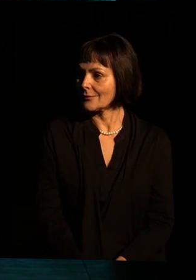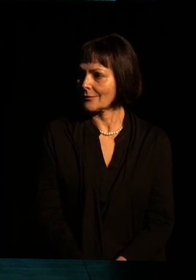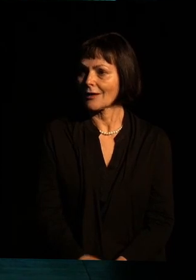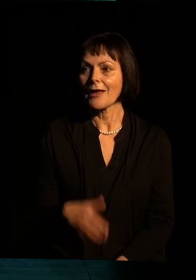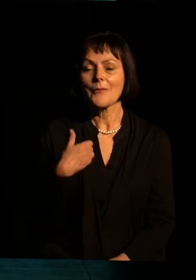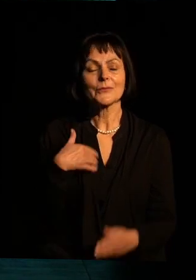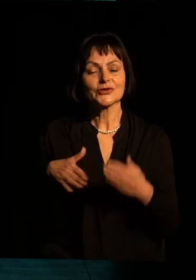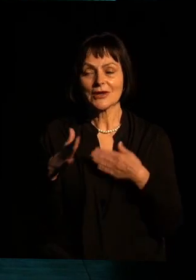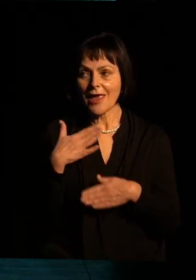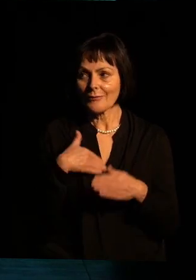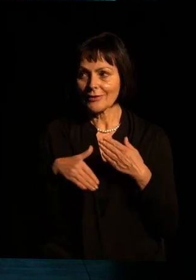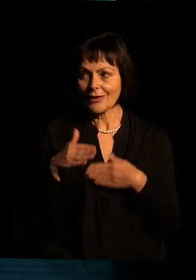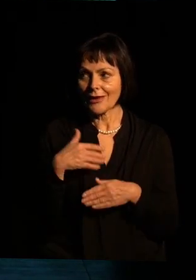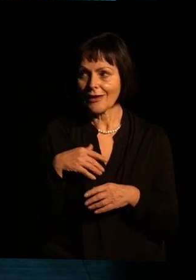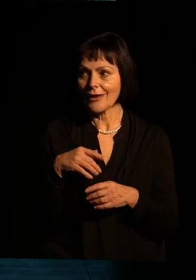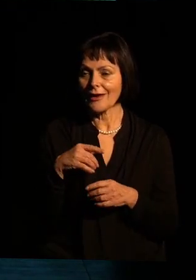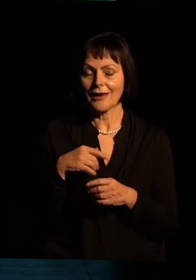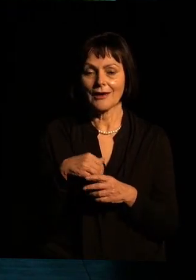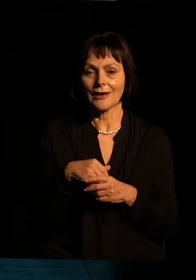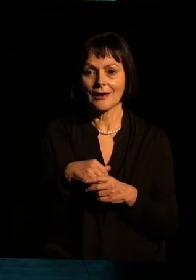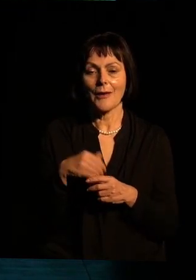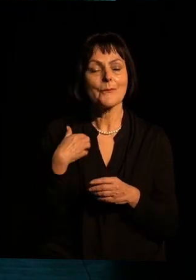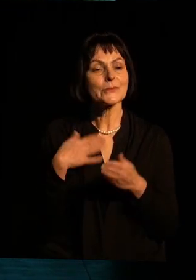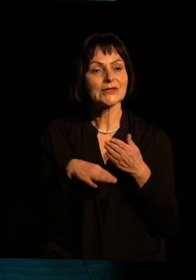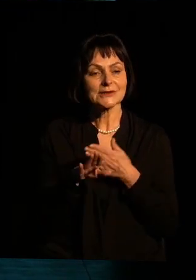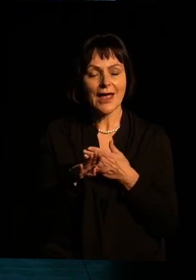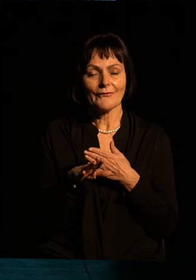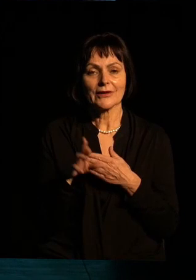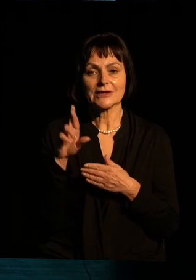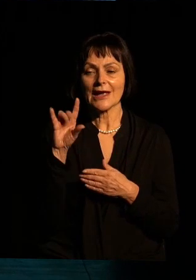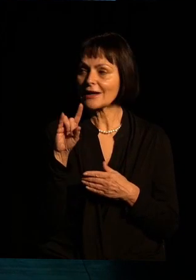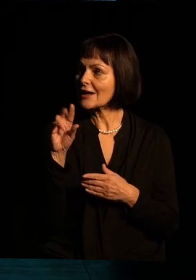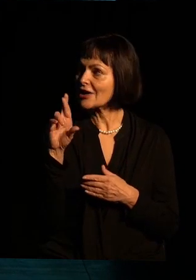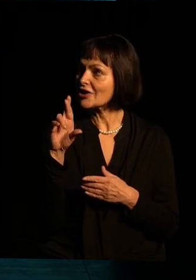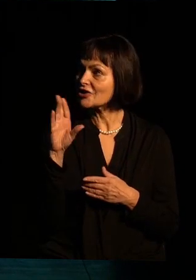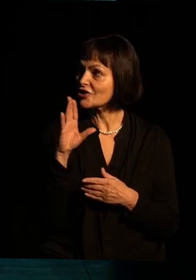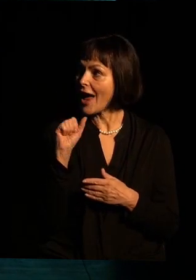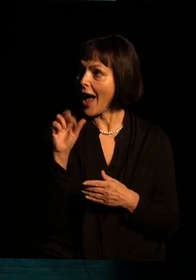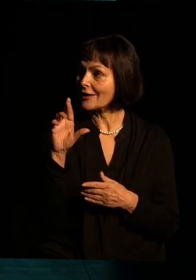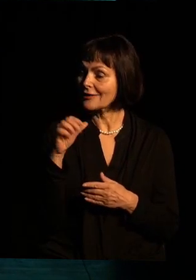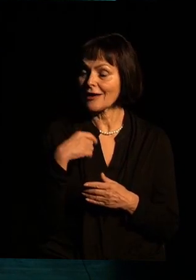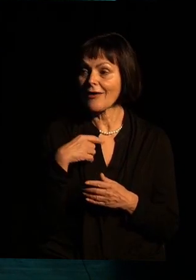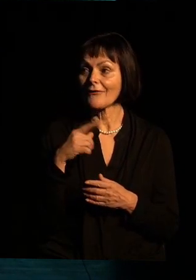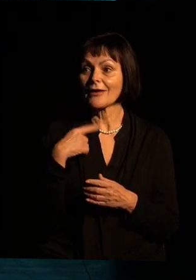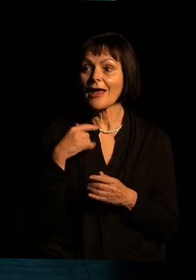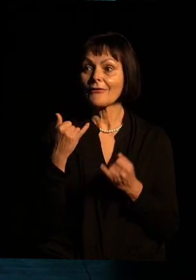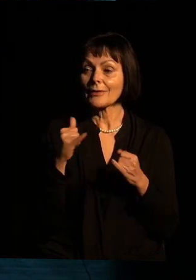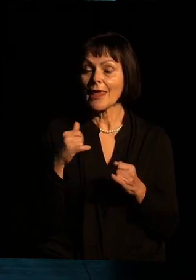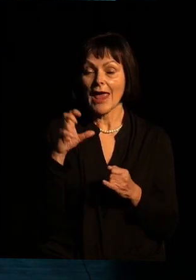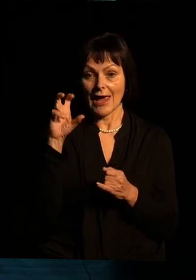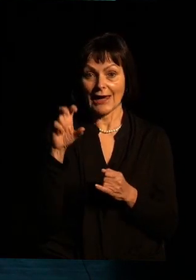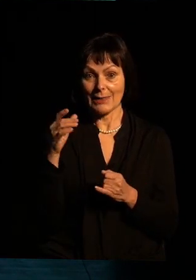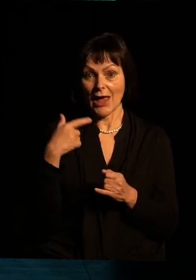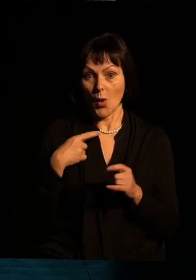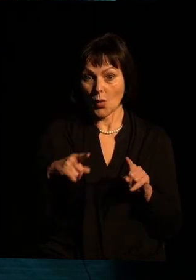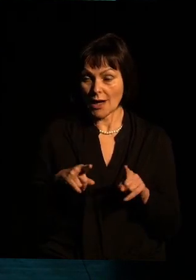Mam ogromną przyjemność tutaj przedstawić Ryszarda. Niektórzy, tak jak Boguś Chynek, tutaj